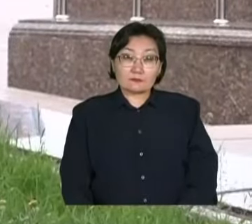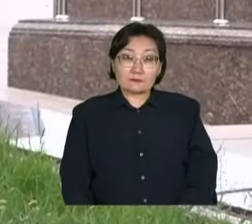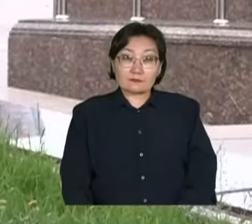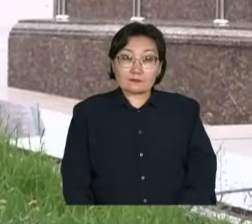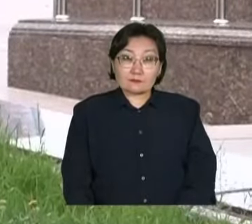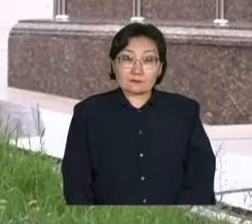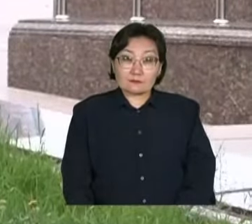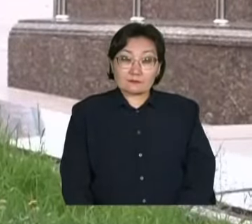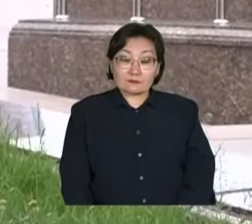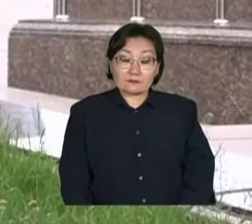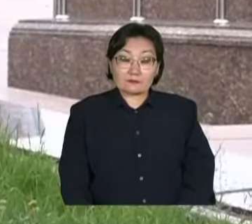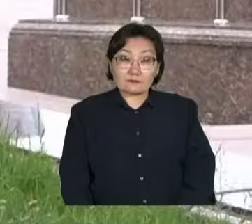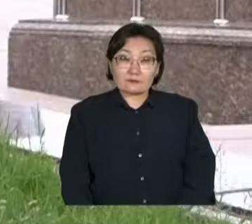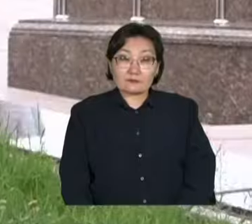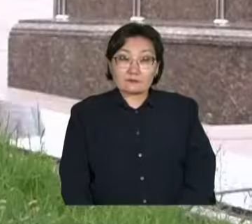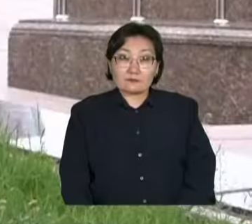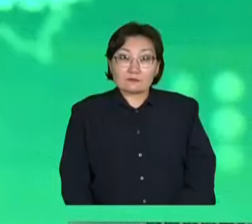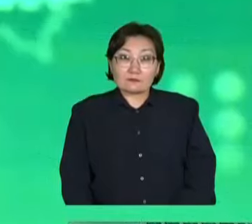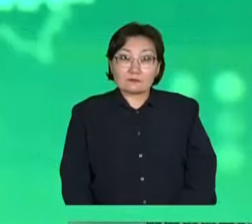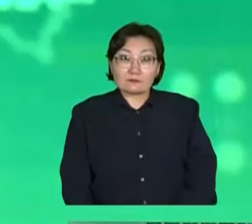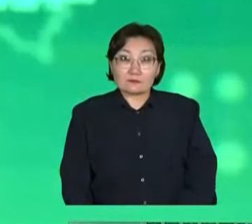Алматы телеарнасы, Астана.